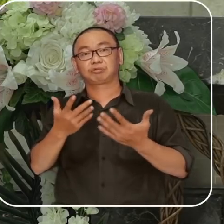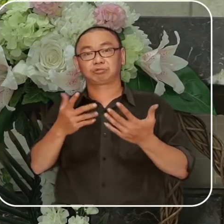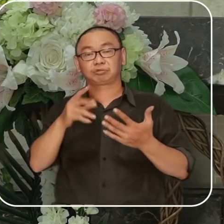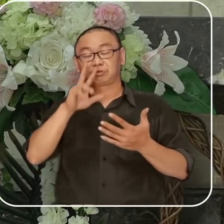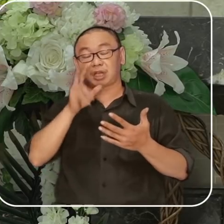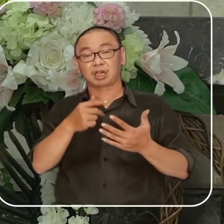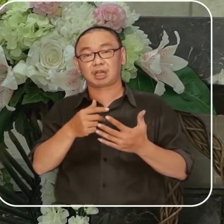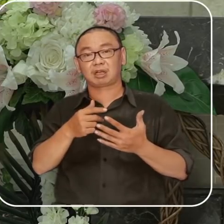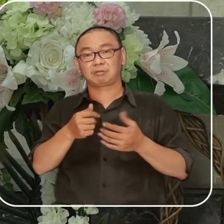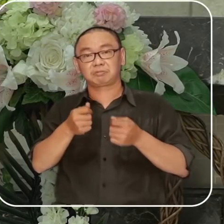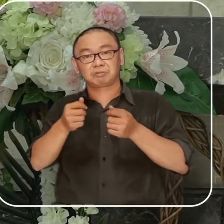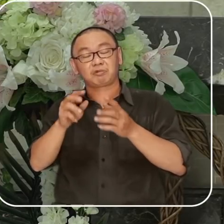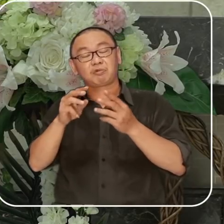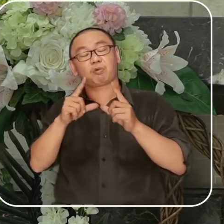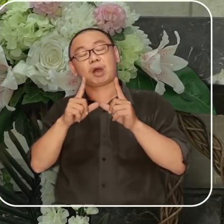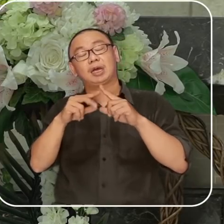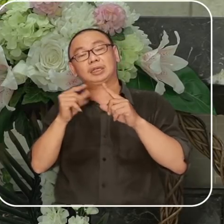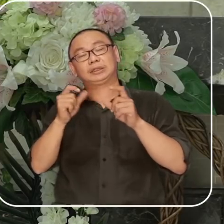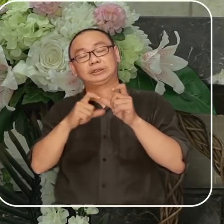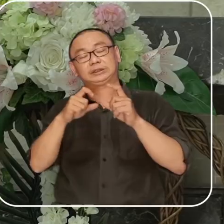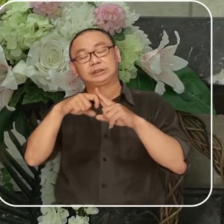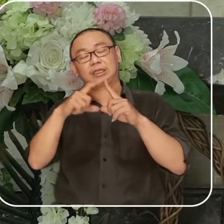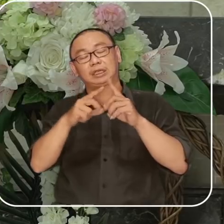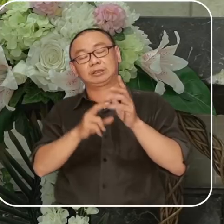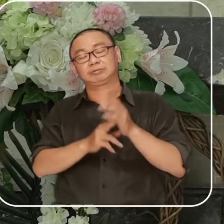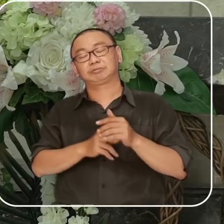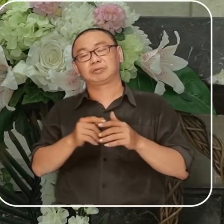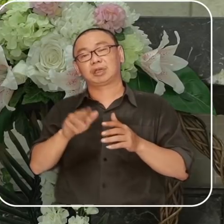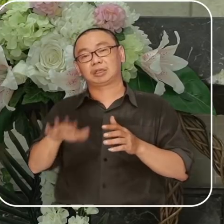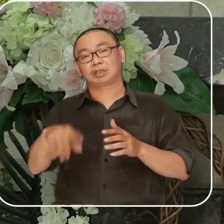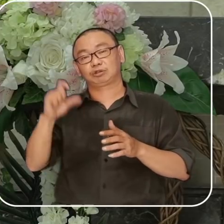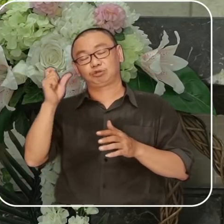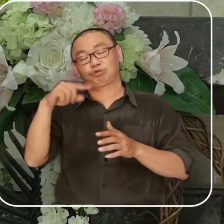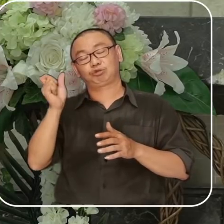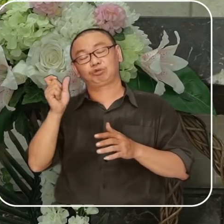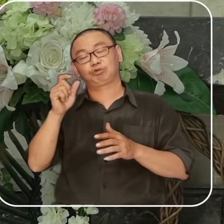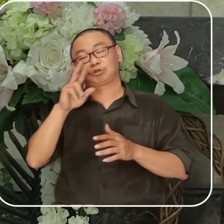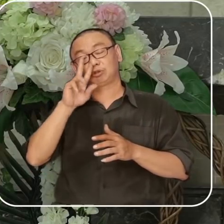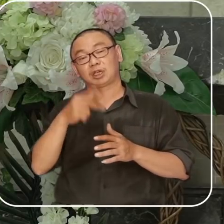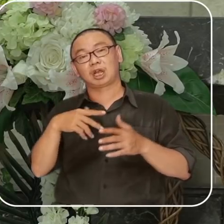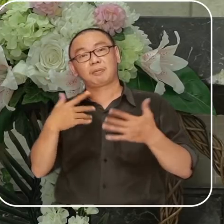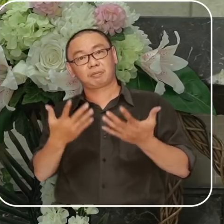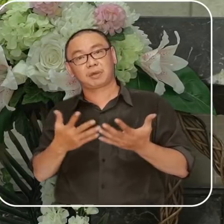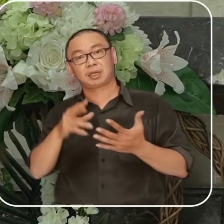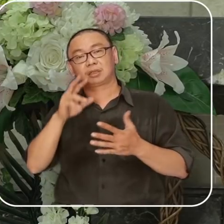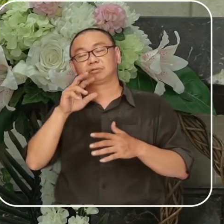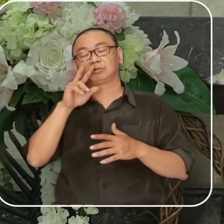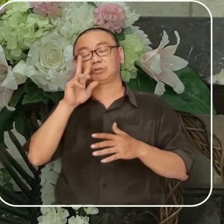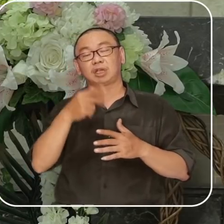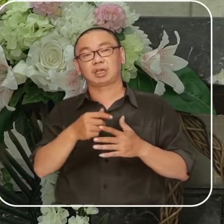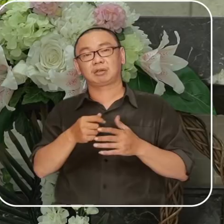saudara wariskan kepada anak cucu saudara? Apa yang